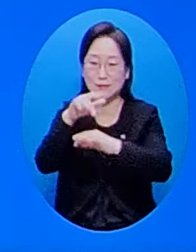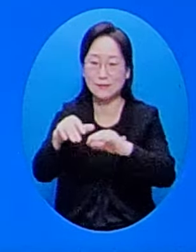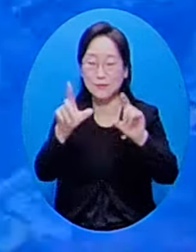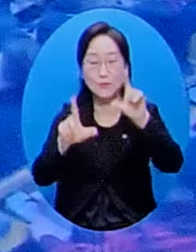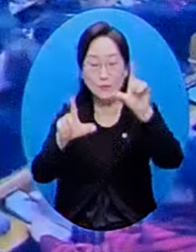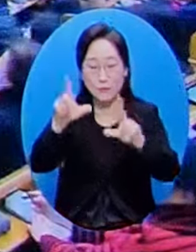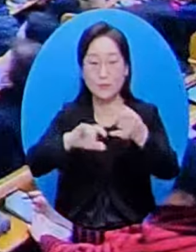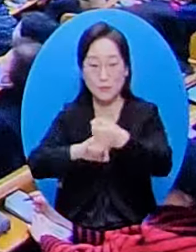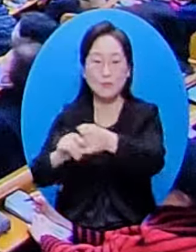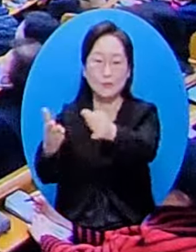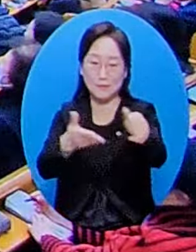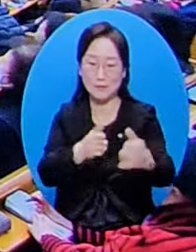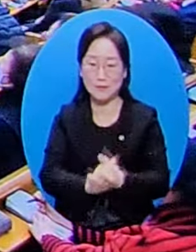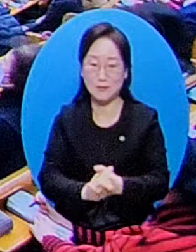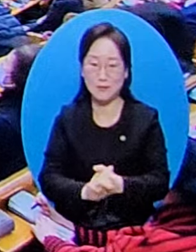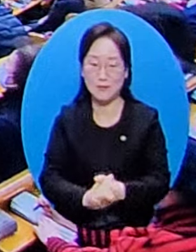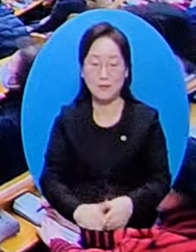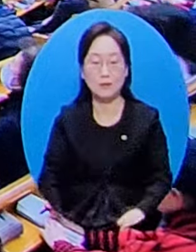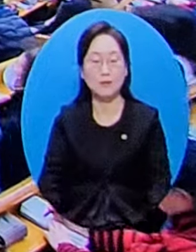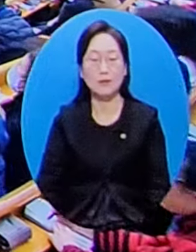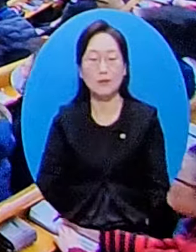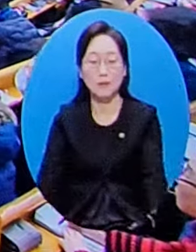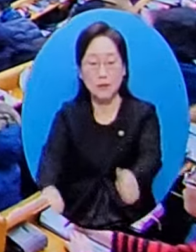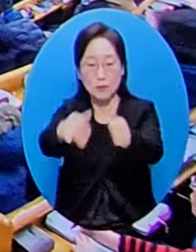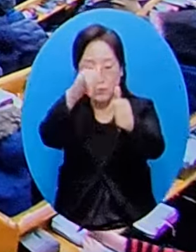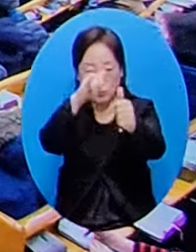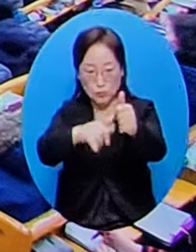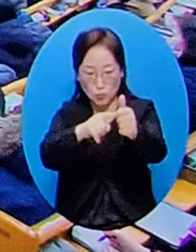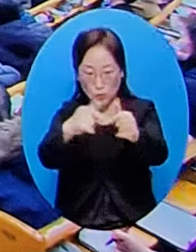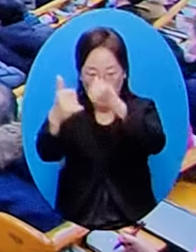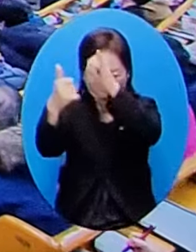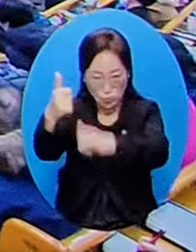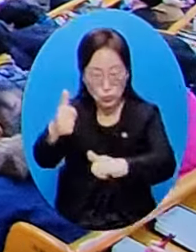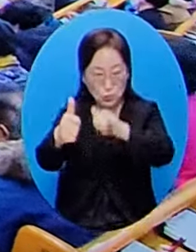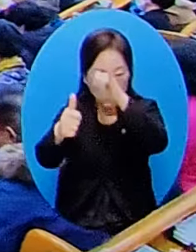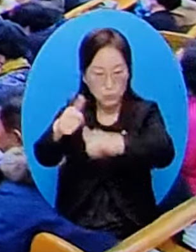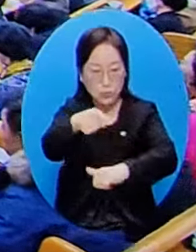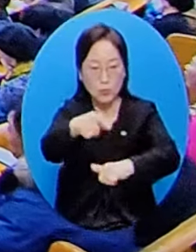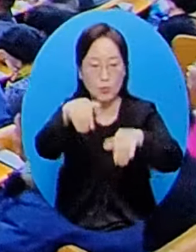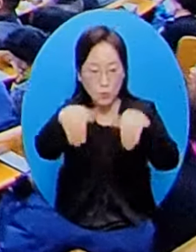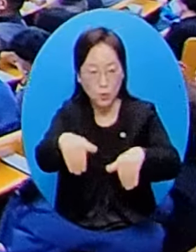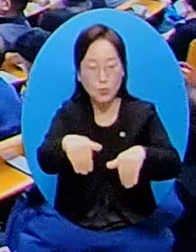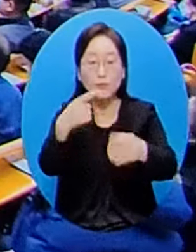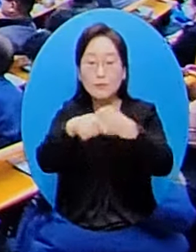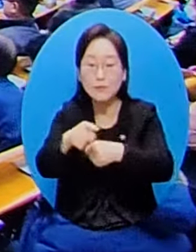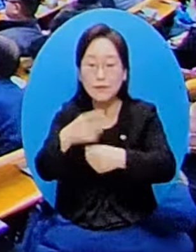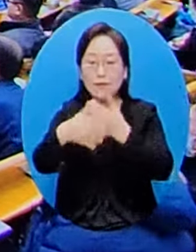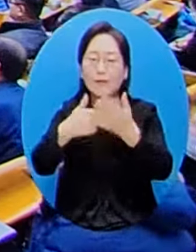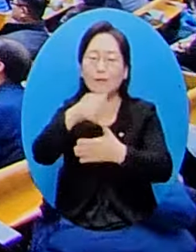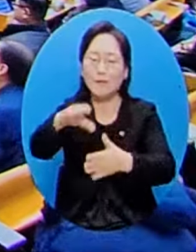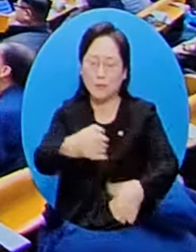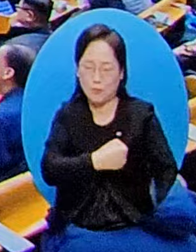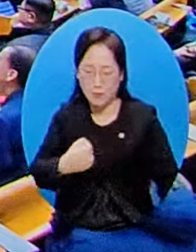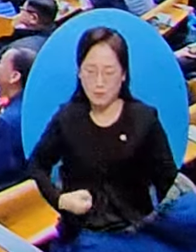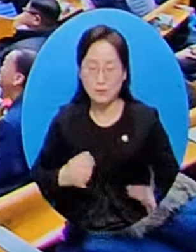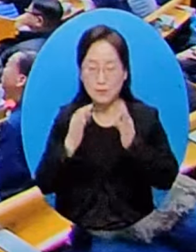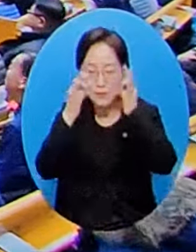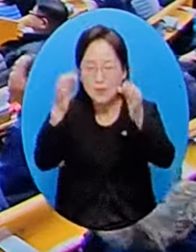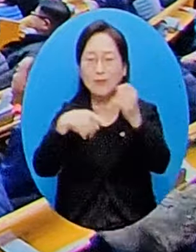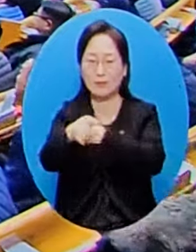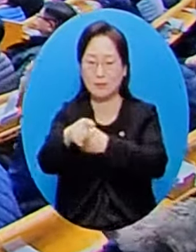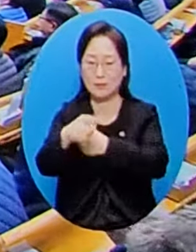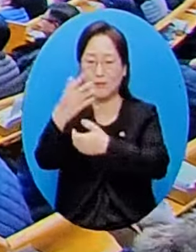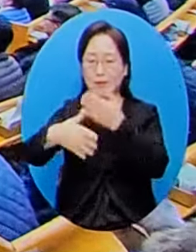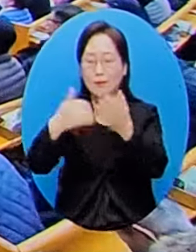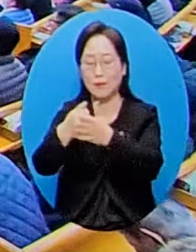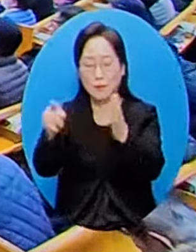것입니다. 충성된 종아, 이 말씀은 하나님 앞에 최선을 다하고 헌신했다고 하는 것을 의미합니다. 하나님 앞에 신뢰받는